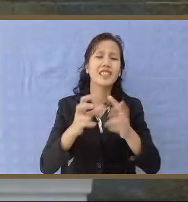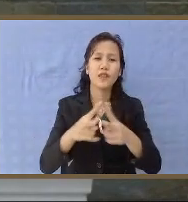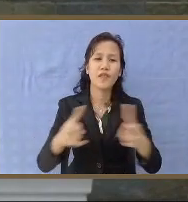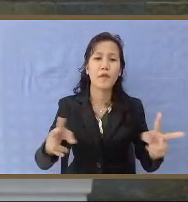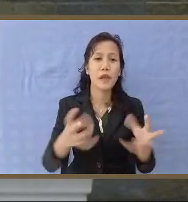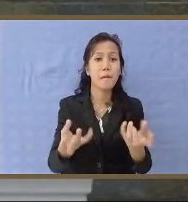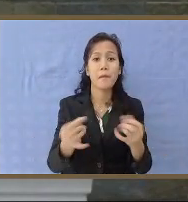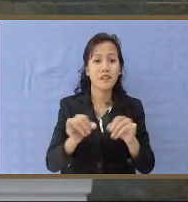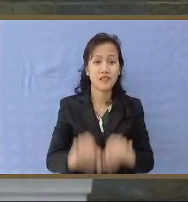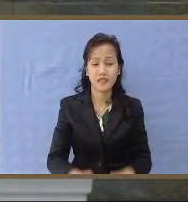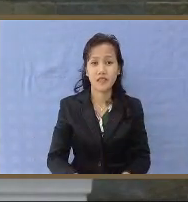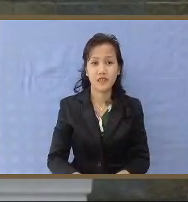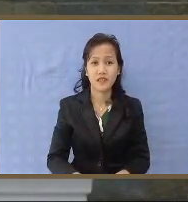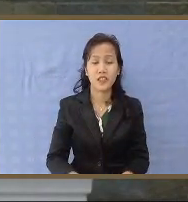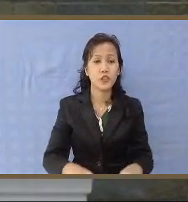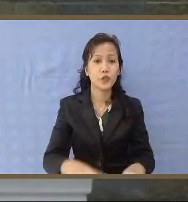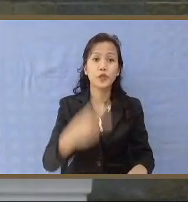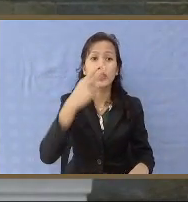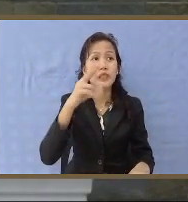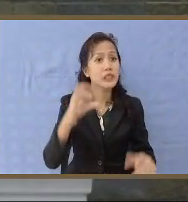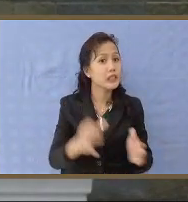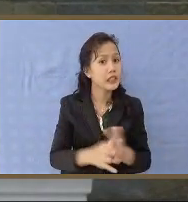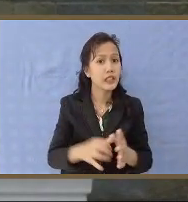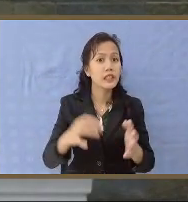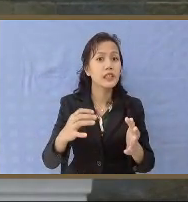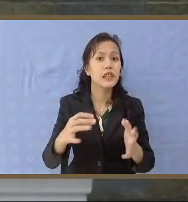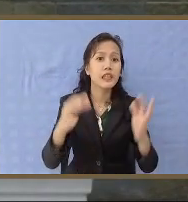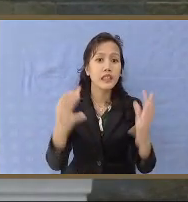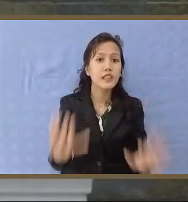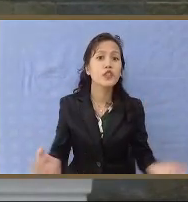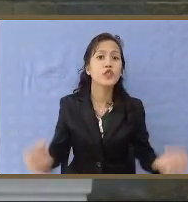natin itong mga ganitong klaseng usapin, no? Itong klaseng